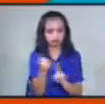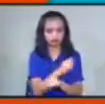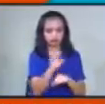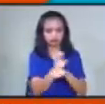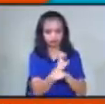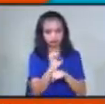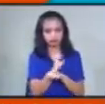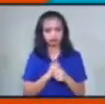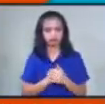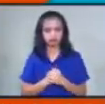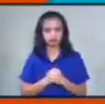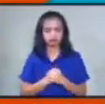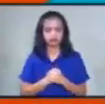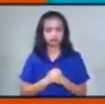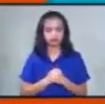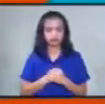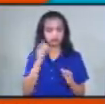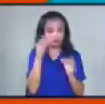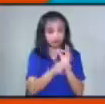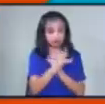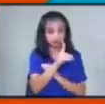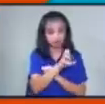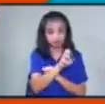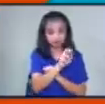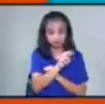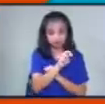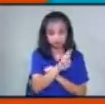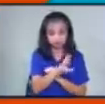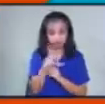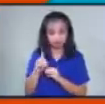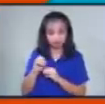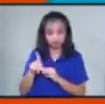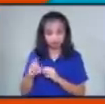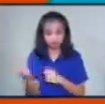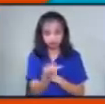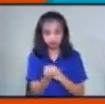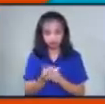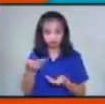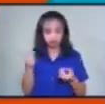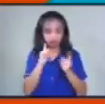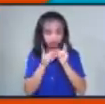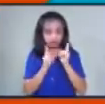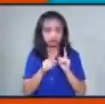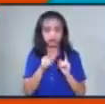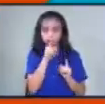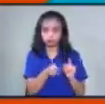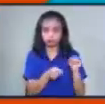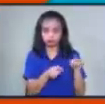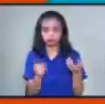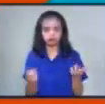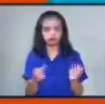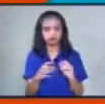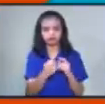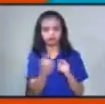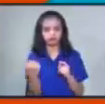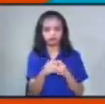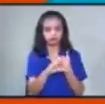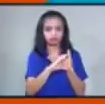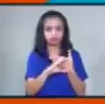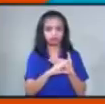empleyado. Pag ang DNR na po at saka yung Dole mag-uusap, sigurado sir, tanggalan kayo ng kontrata niyan for